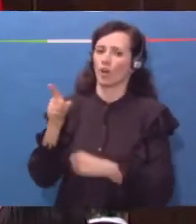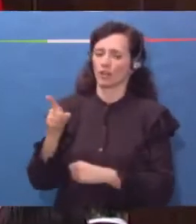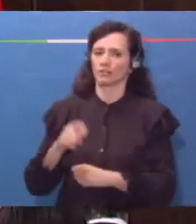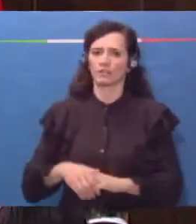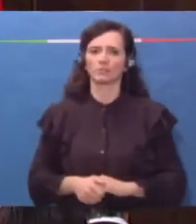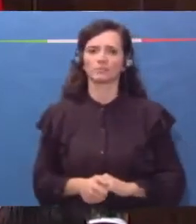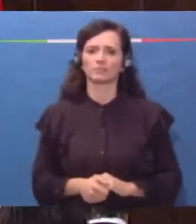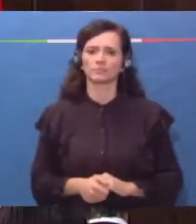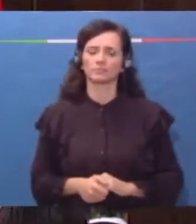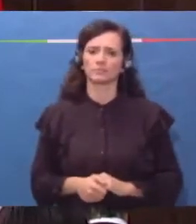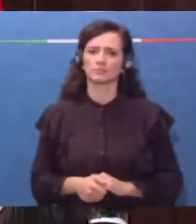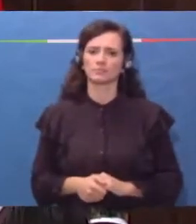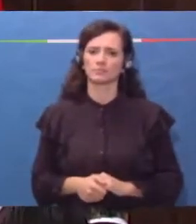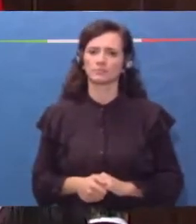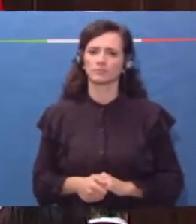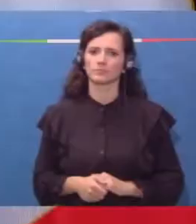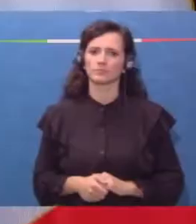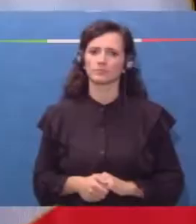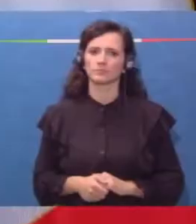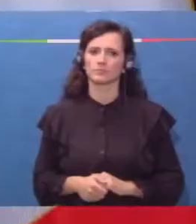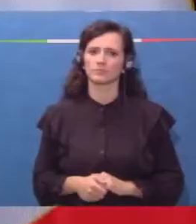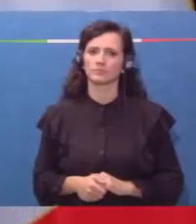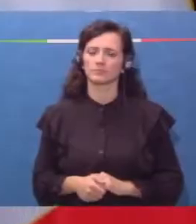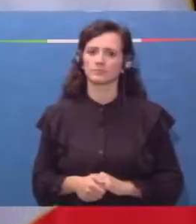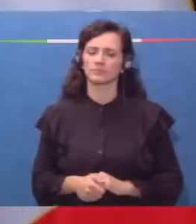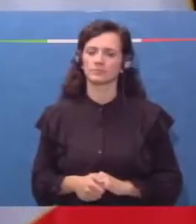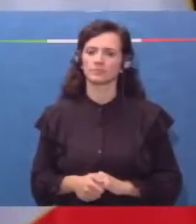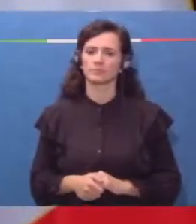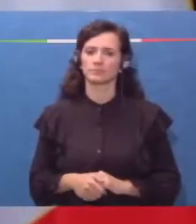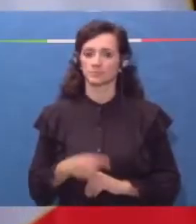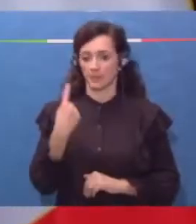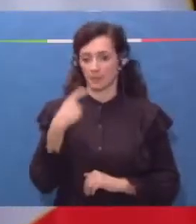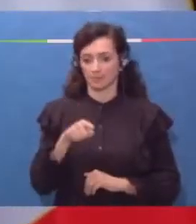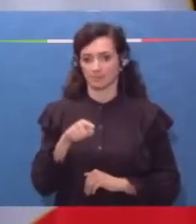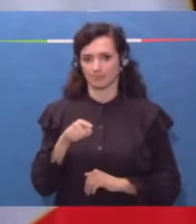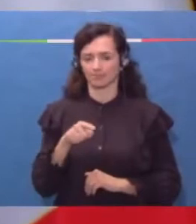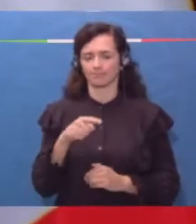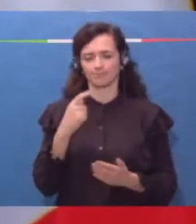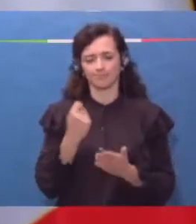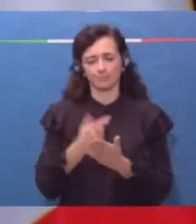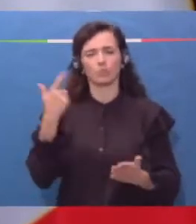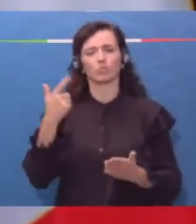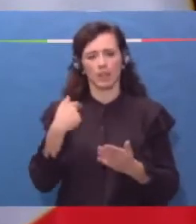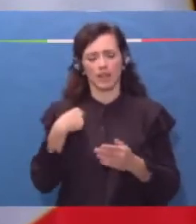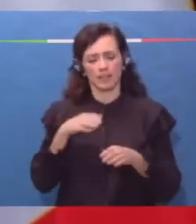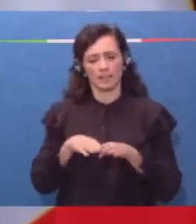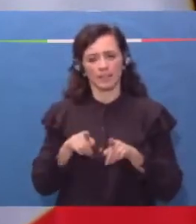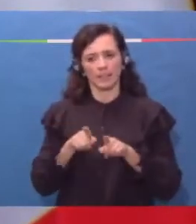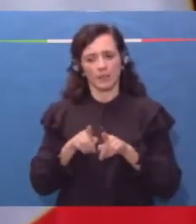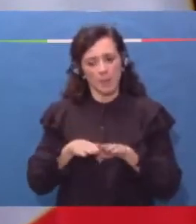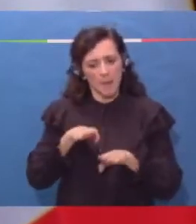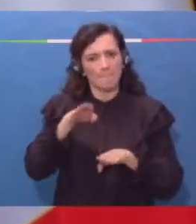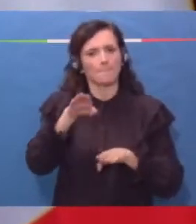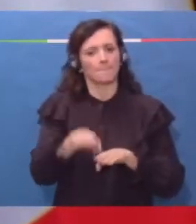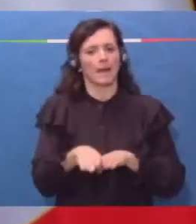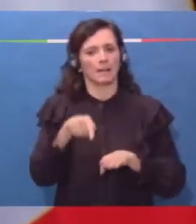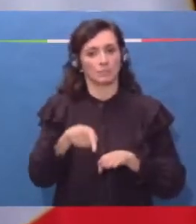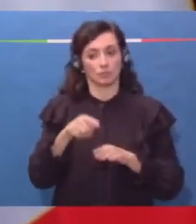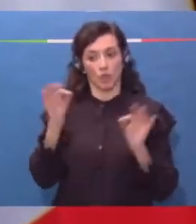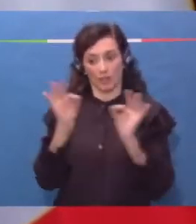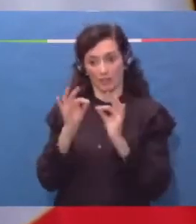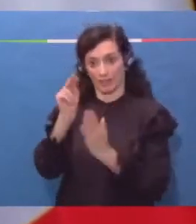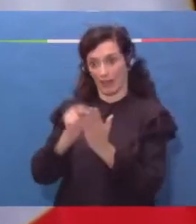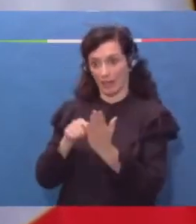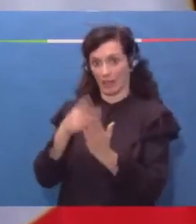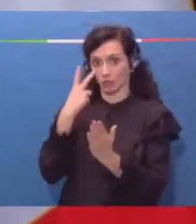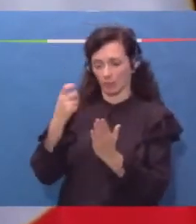Questo è uno dei primi e però fondamentali passi verso cui è diretto questo trattato.